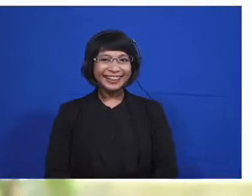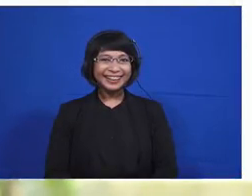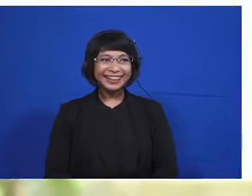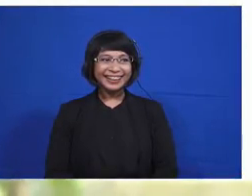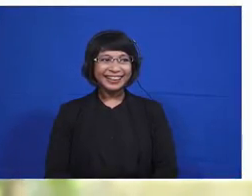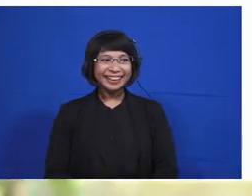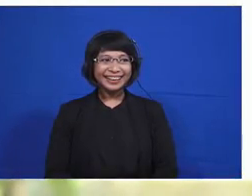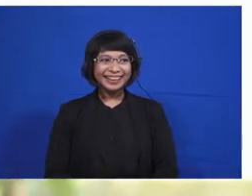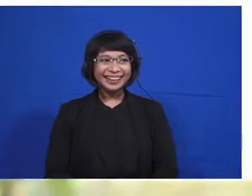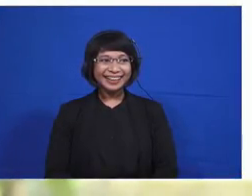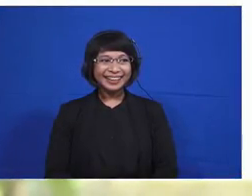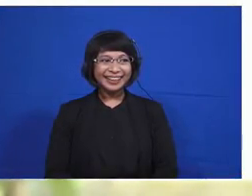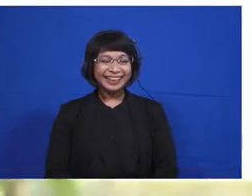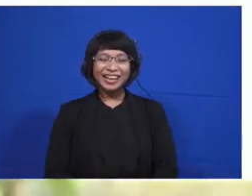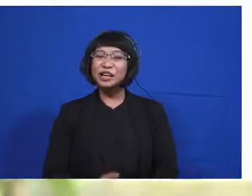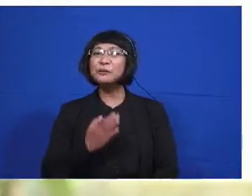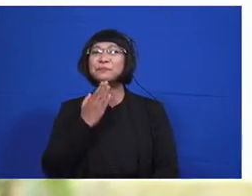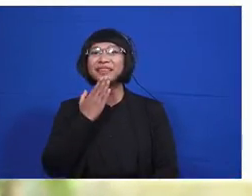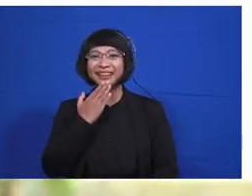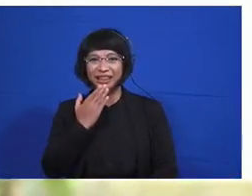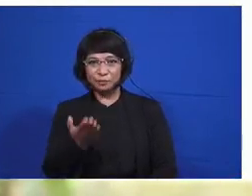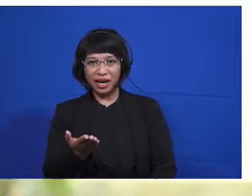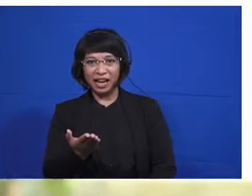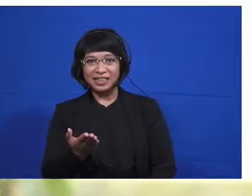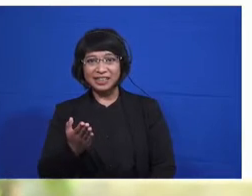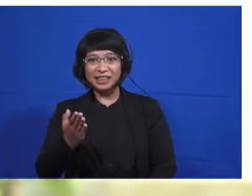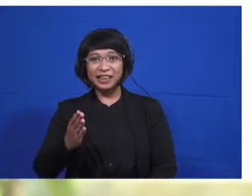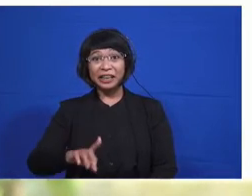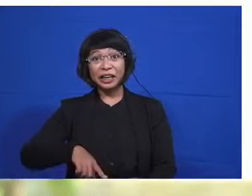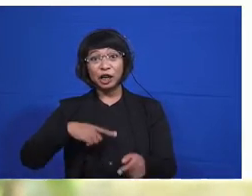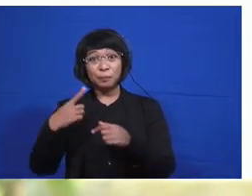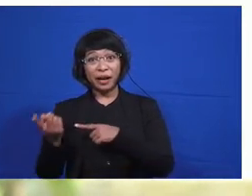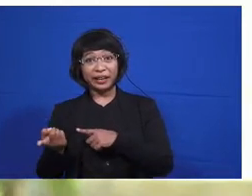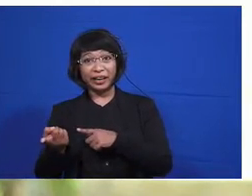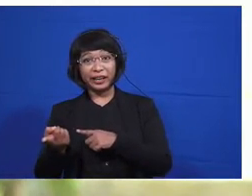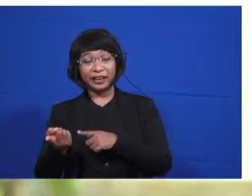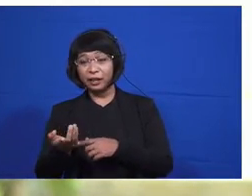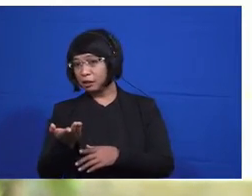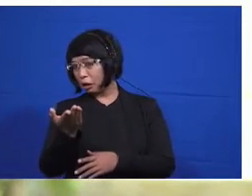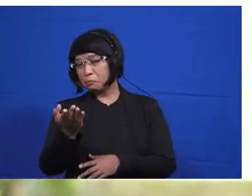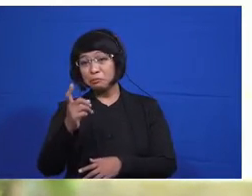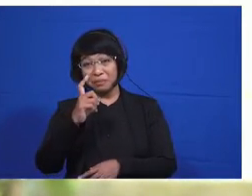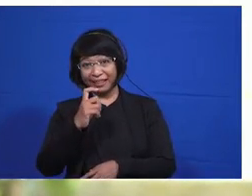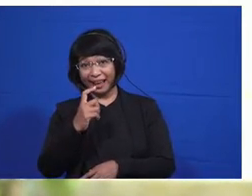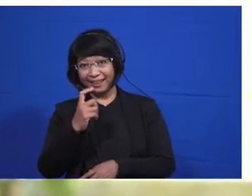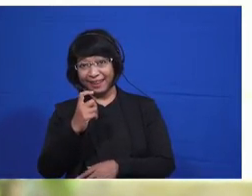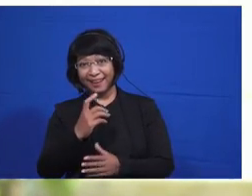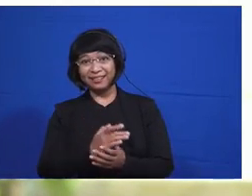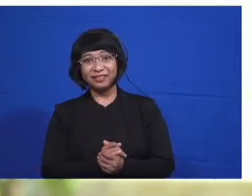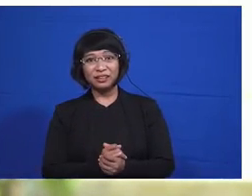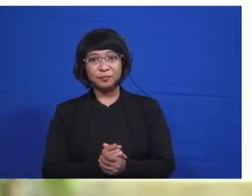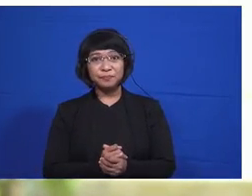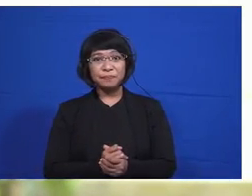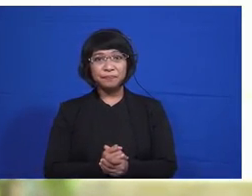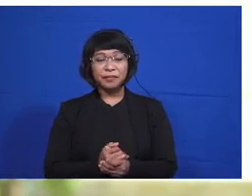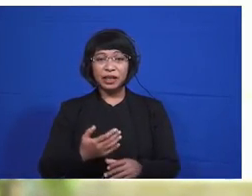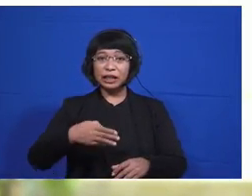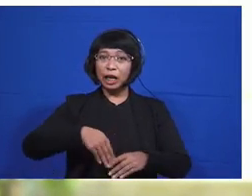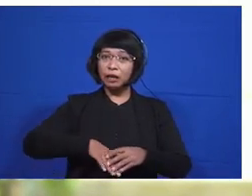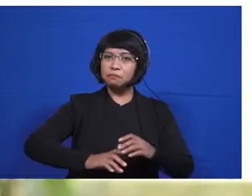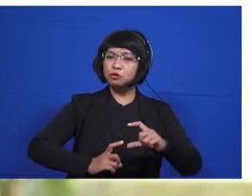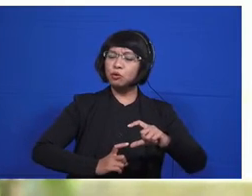Baik, Monsenyur. Mohon izin, terima kasih. Kemarin ketika Monsenyur menanyakan kepada saya memang dalam